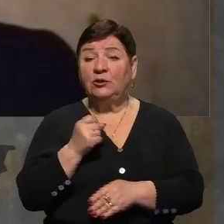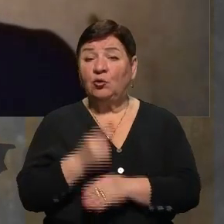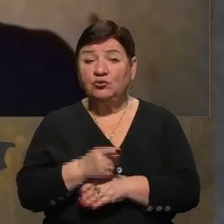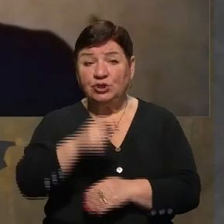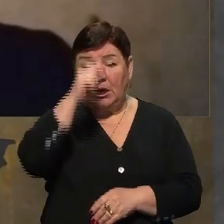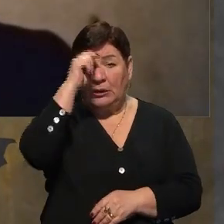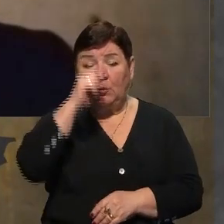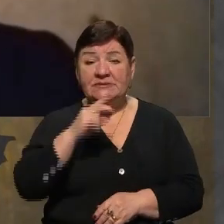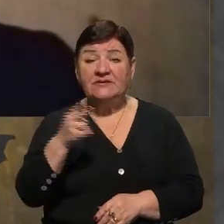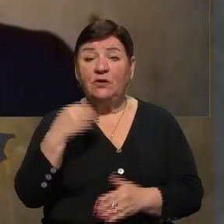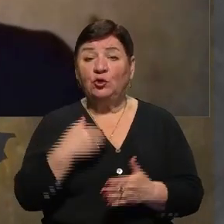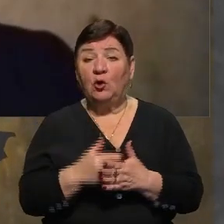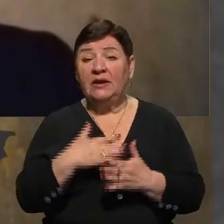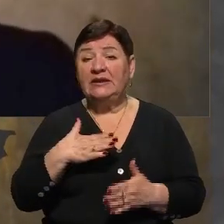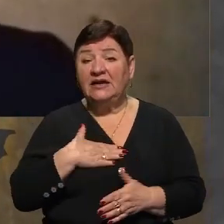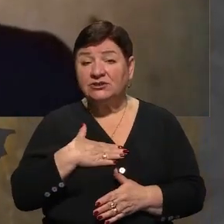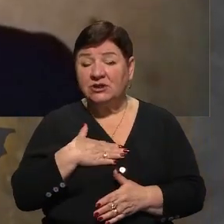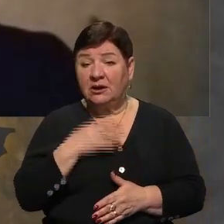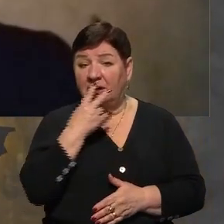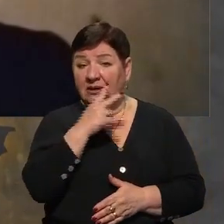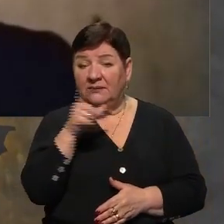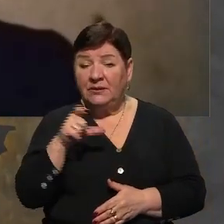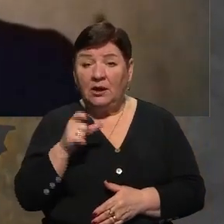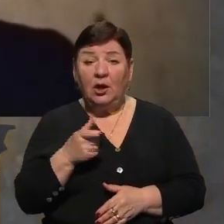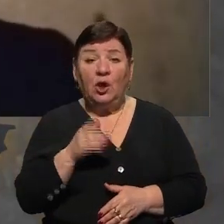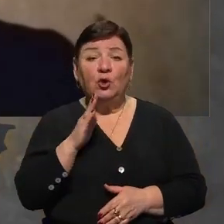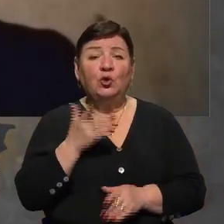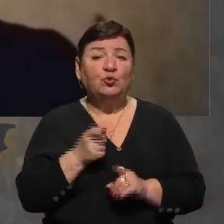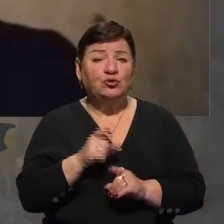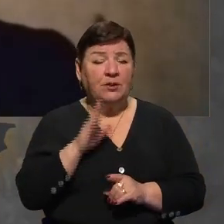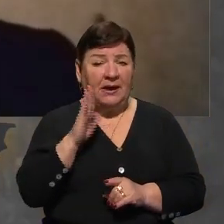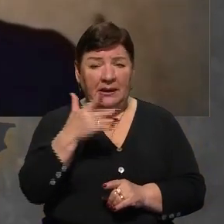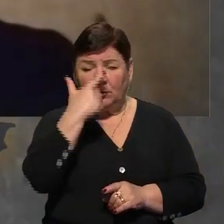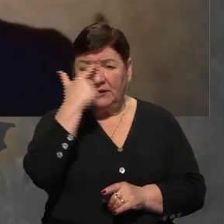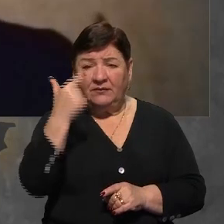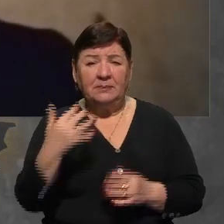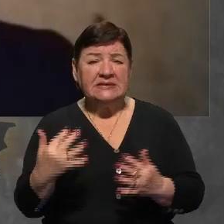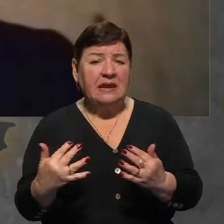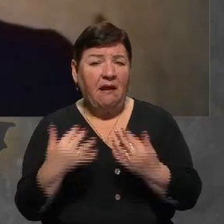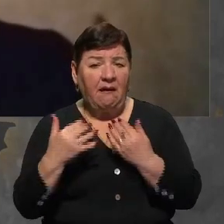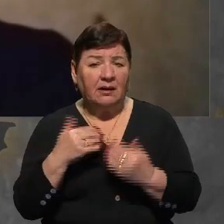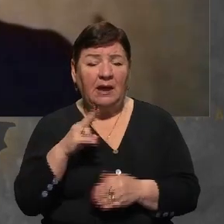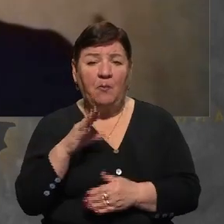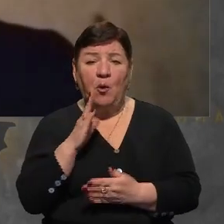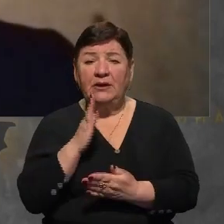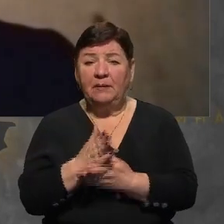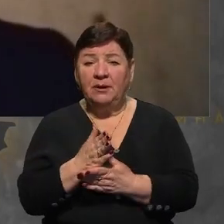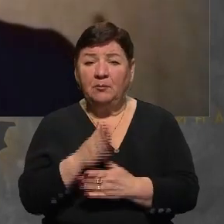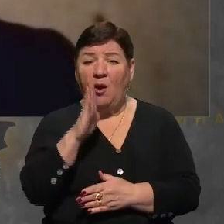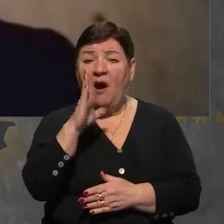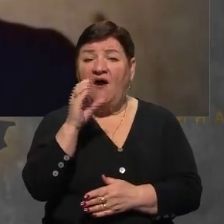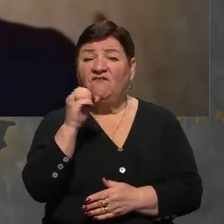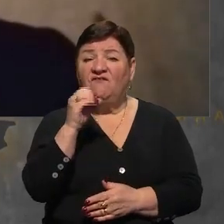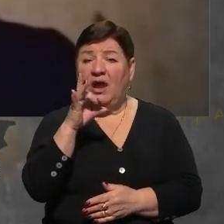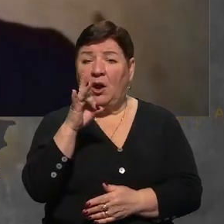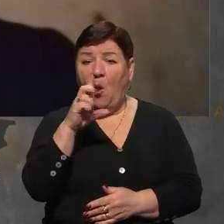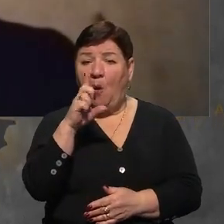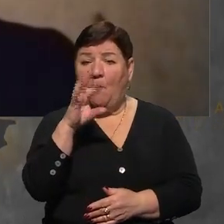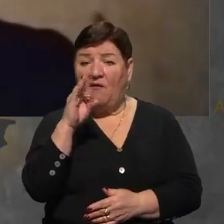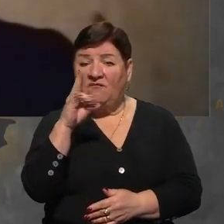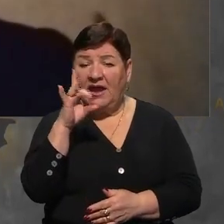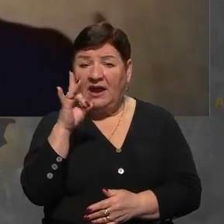до наших глядачів. Зараз буде йти дуже багато вкидів, інформаційних атак саме по напрямку вербове Роботино.